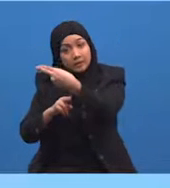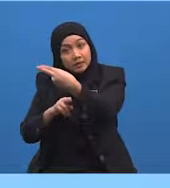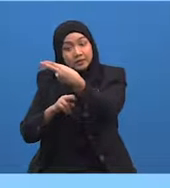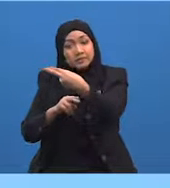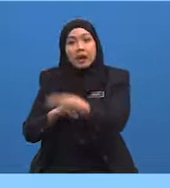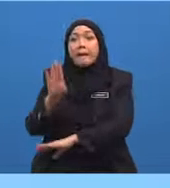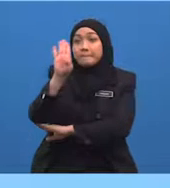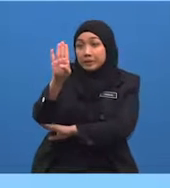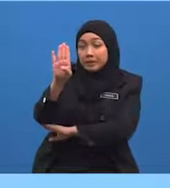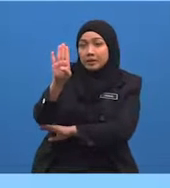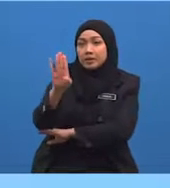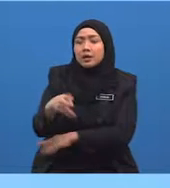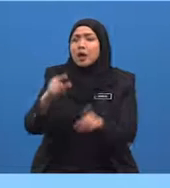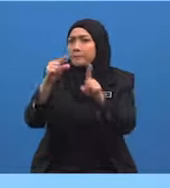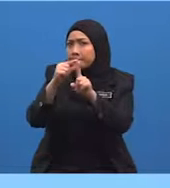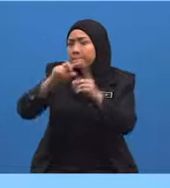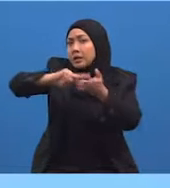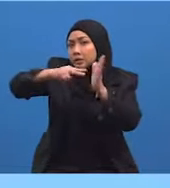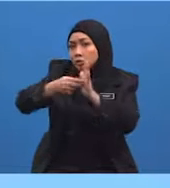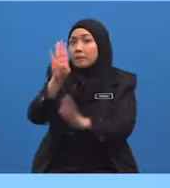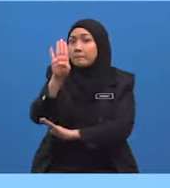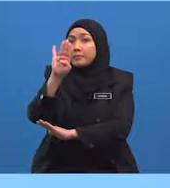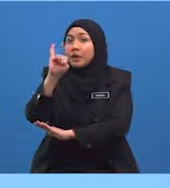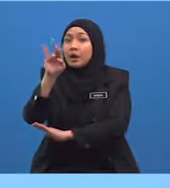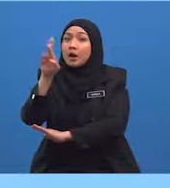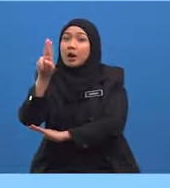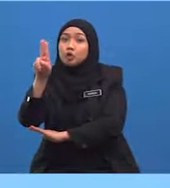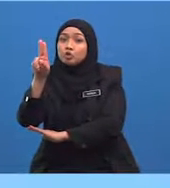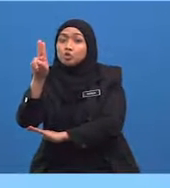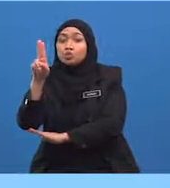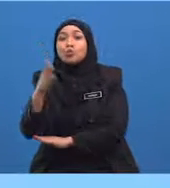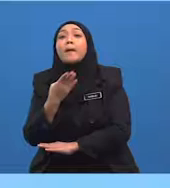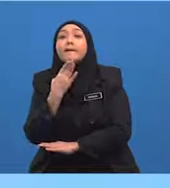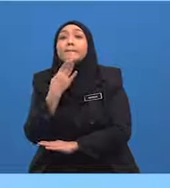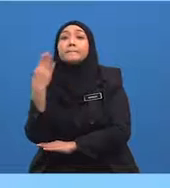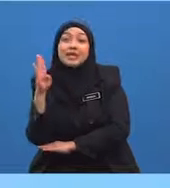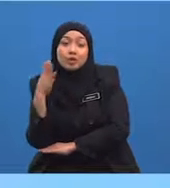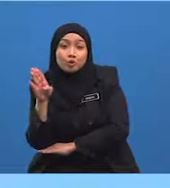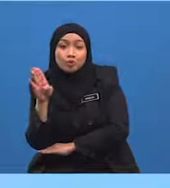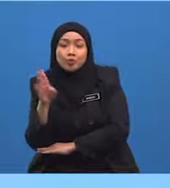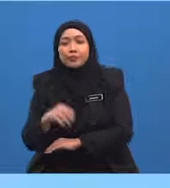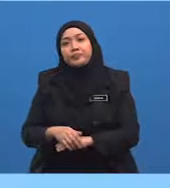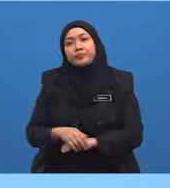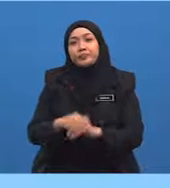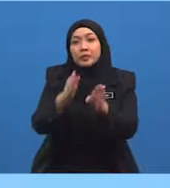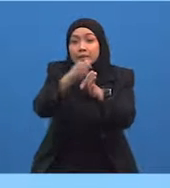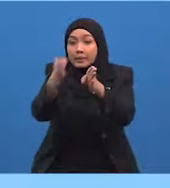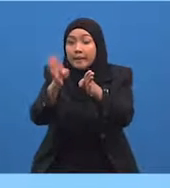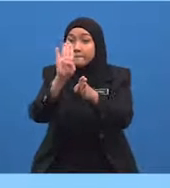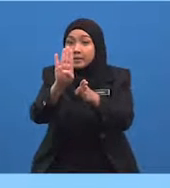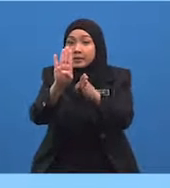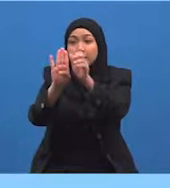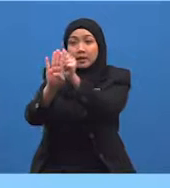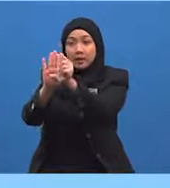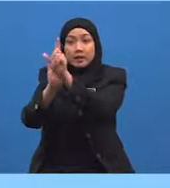warna biru. Selepas huruf B ada huruf A dan huruf L,